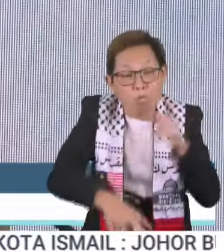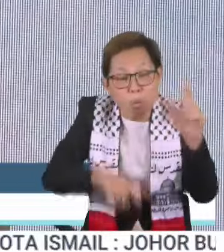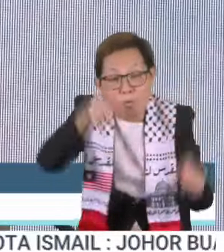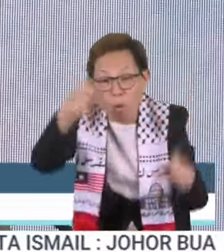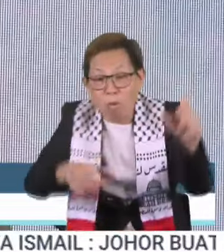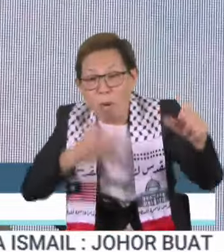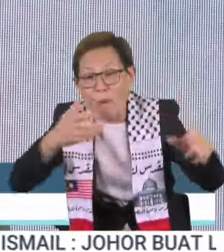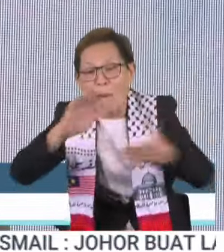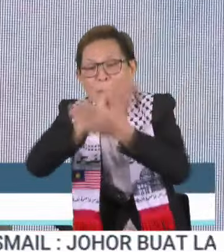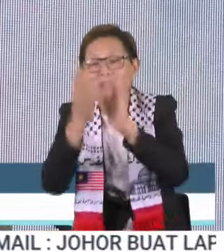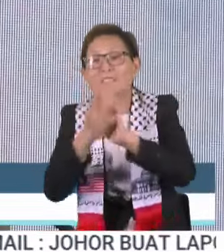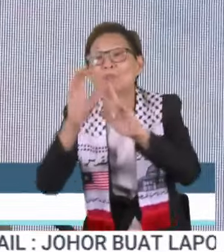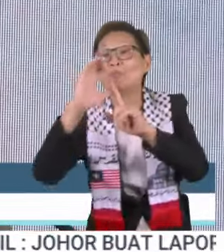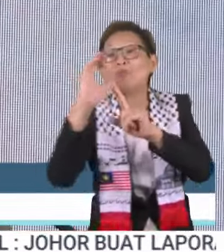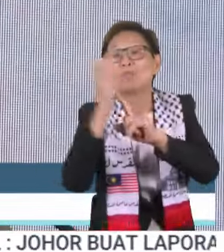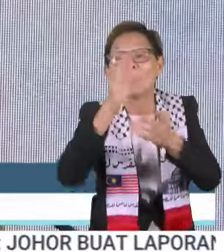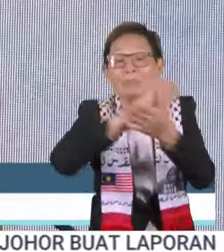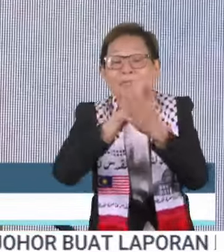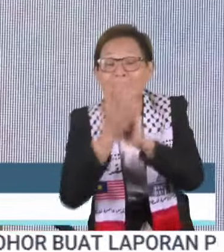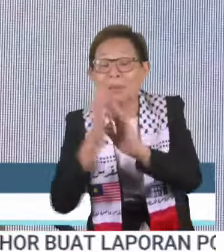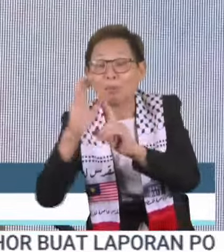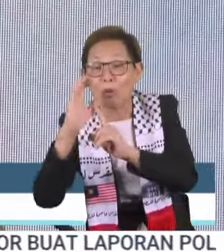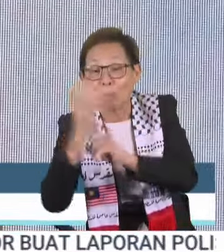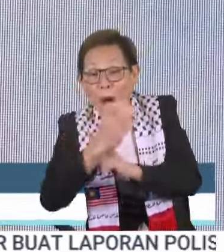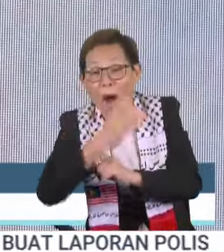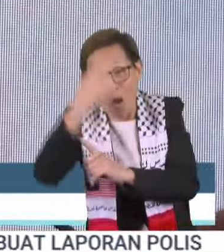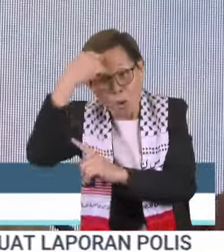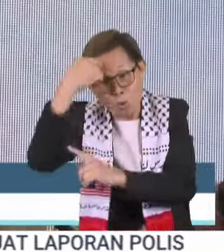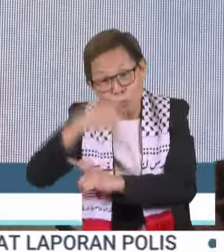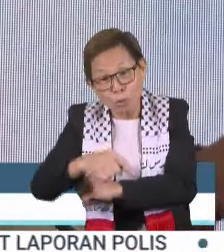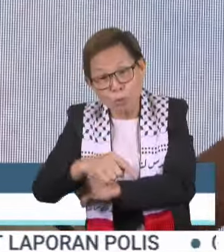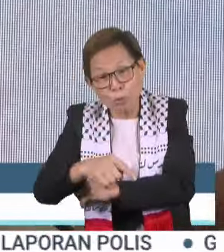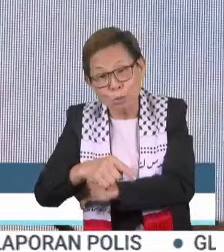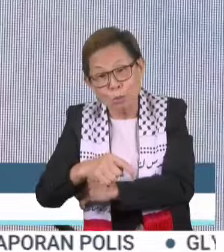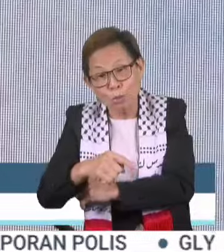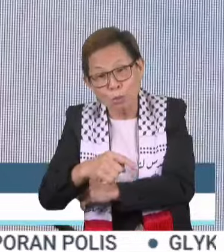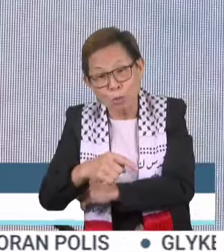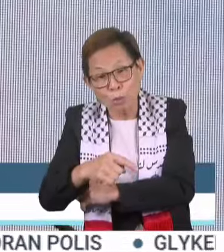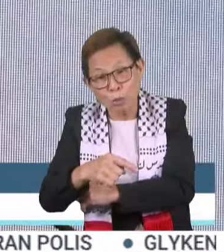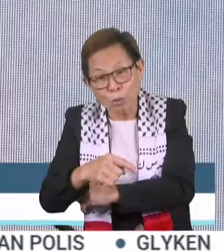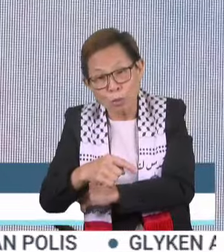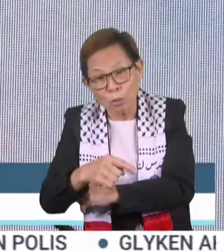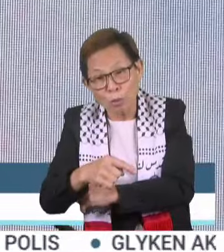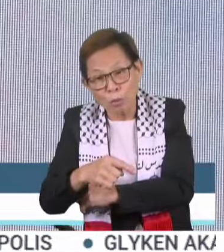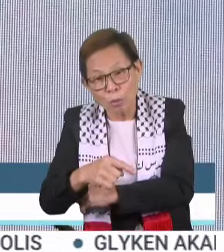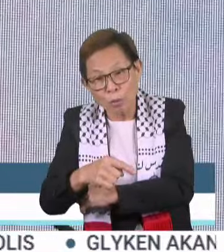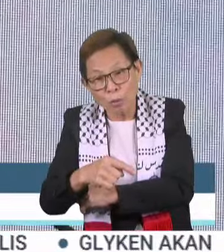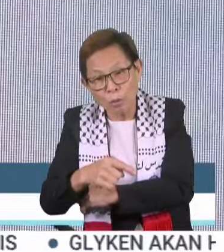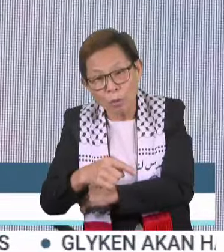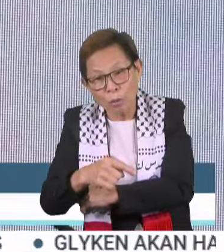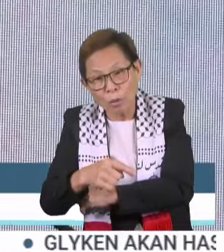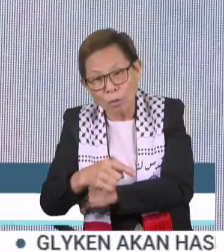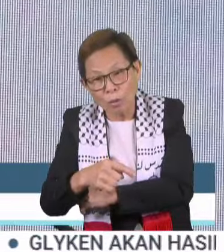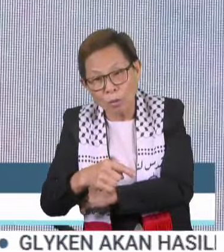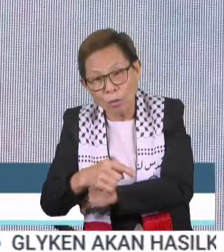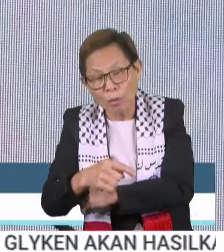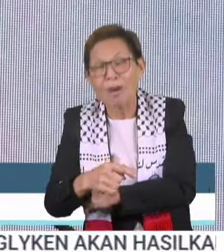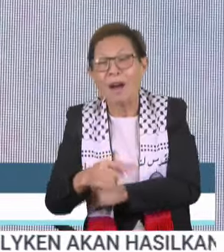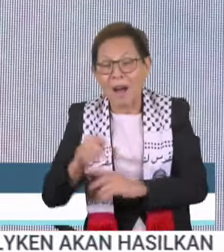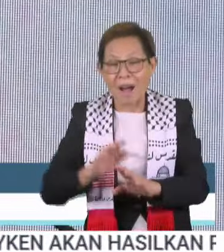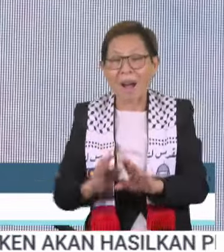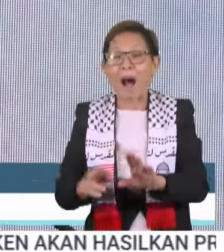menjadikan satu budaya biarlah untuk naik melalui jalan-jalan lereng-lereng